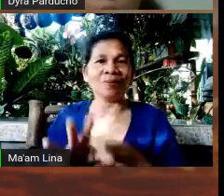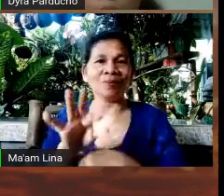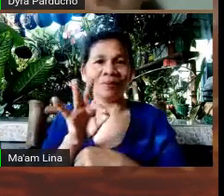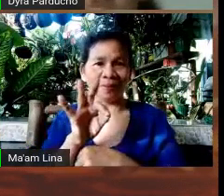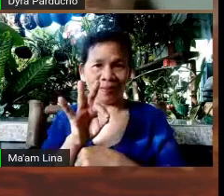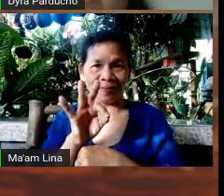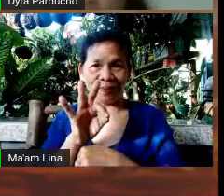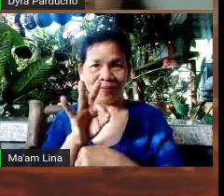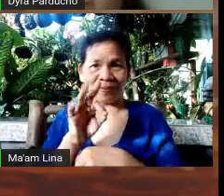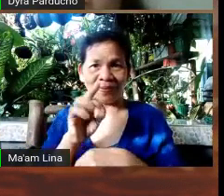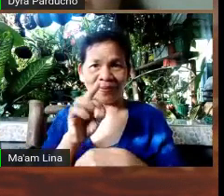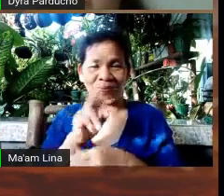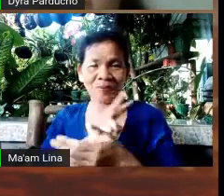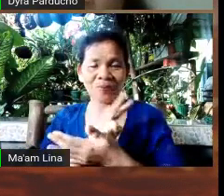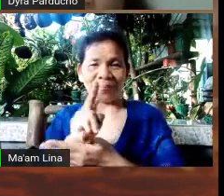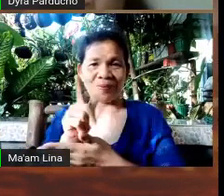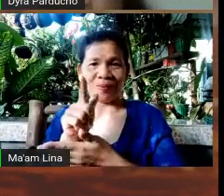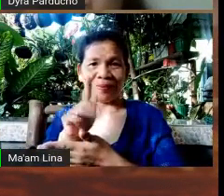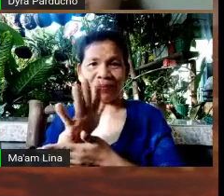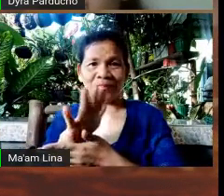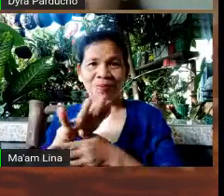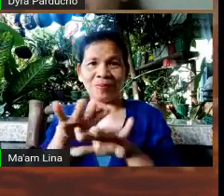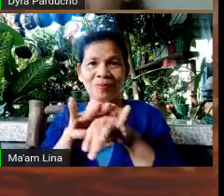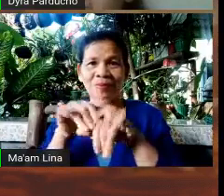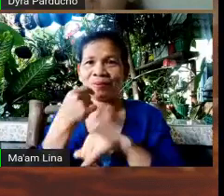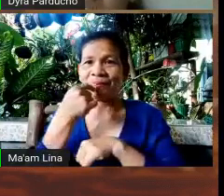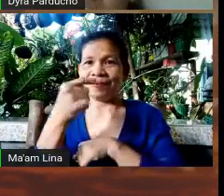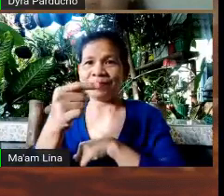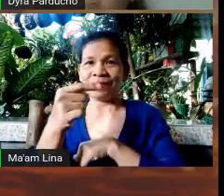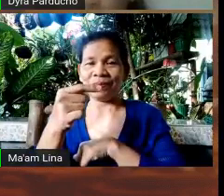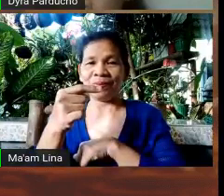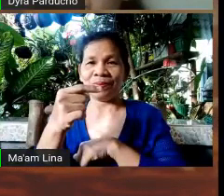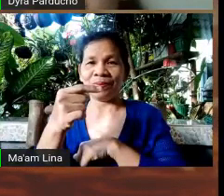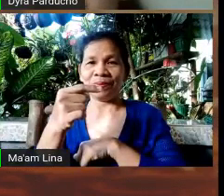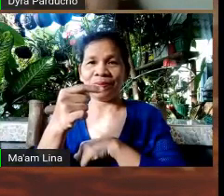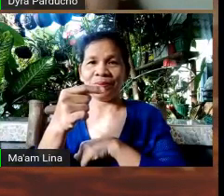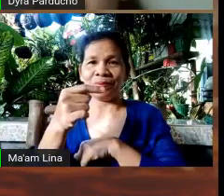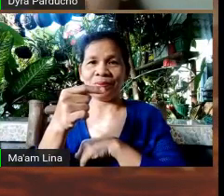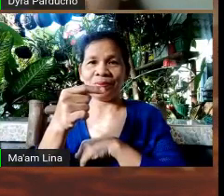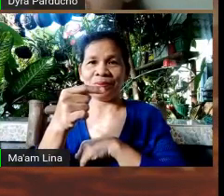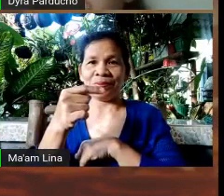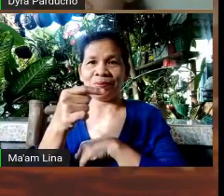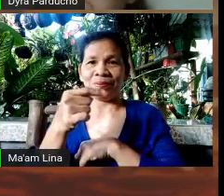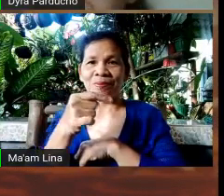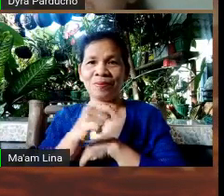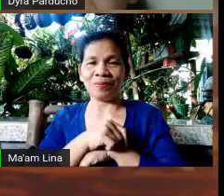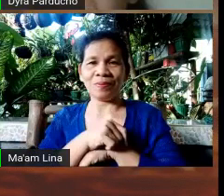Ayun po. Gaya po ng sabi po sa Hebrews 9